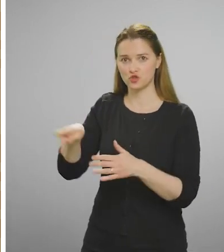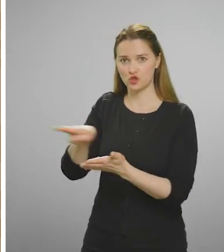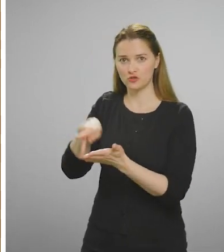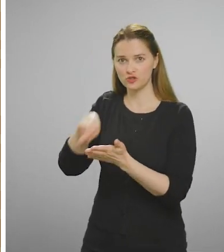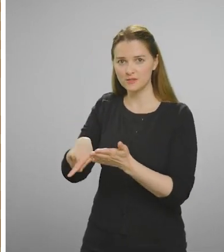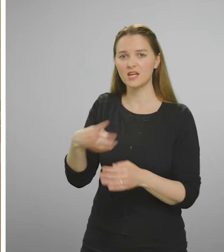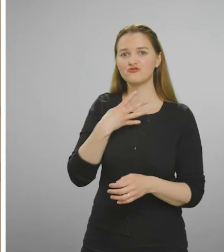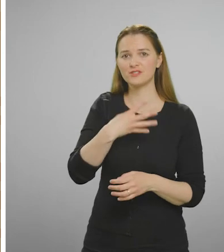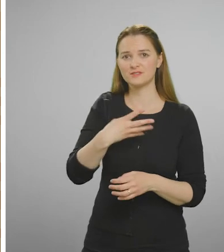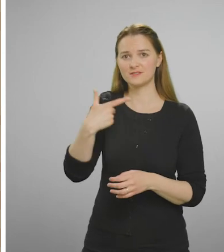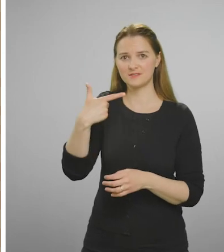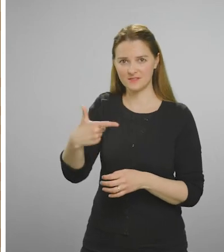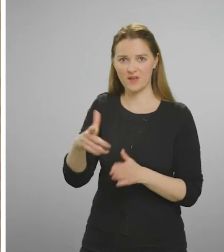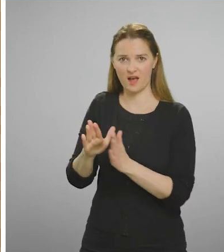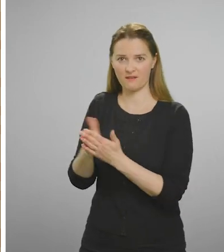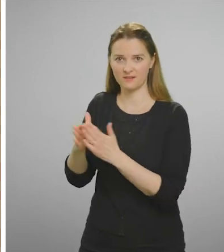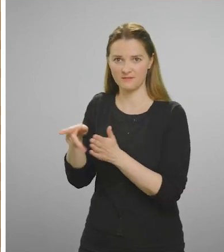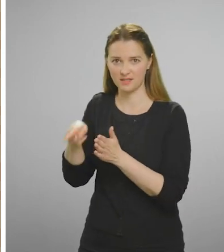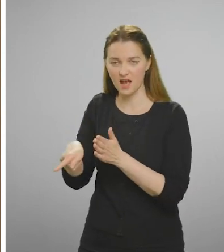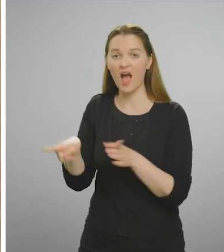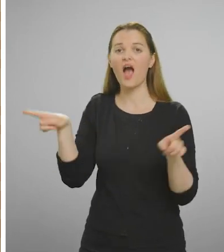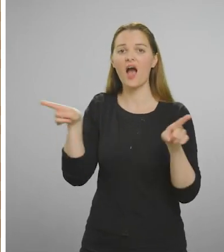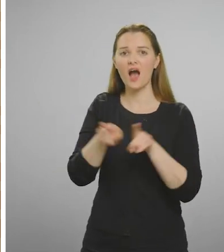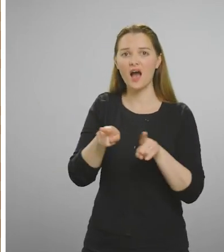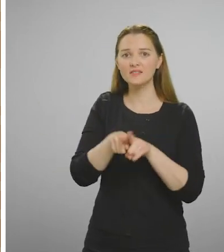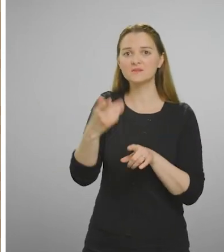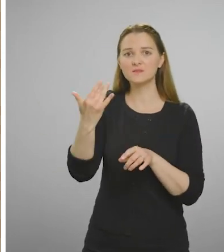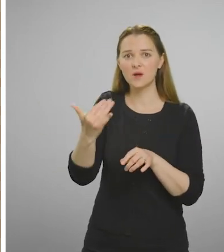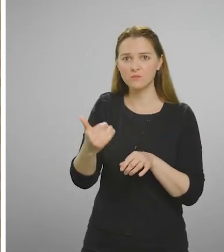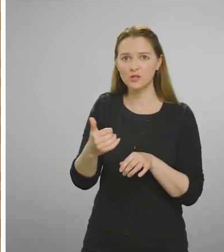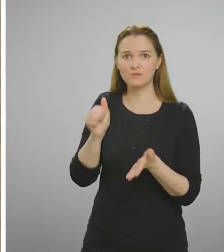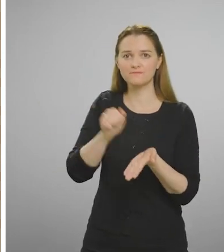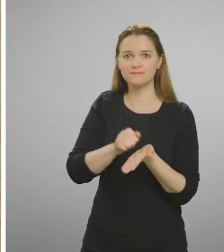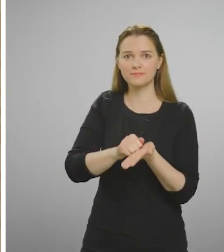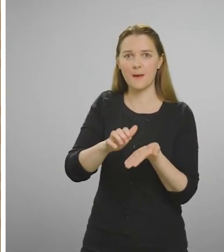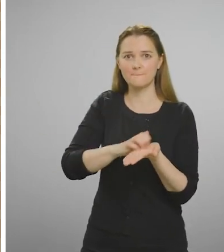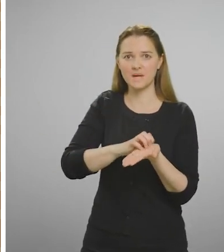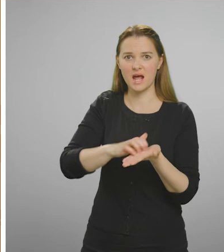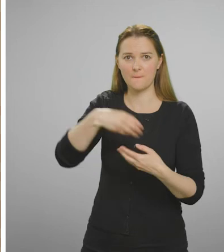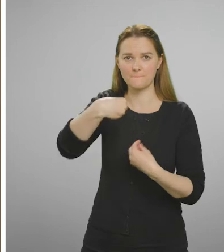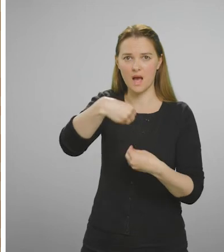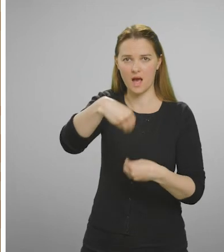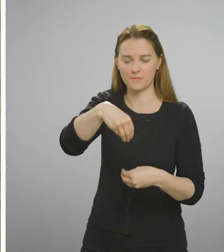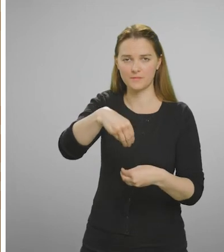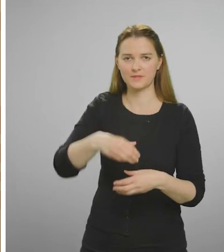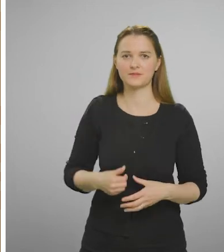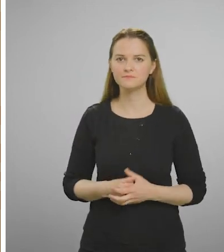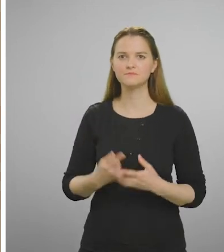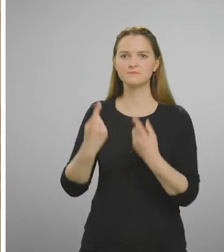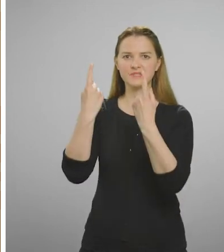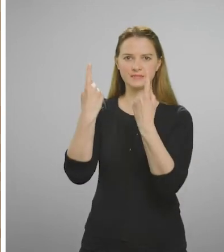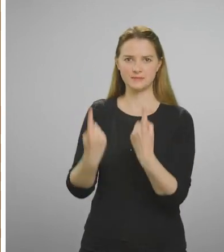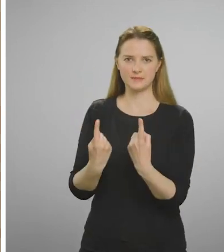strojno čitljivom formatu pripremljena su 42 naslova, a isti broj knjiga otisnut je i na Brajev